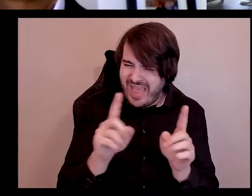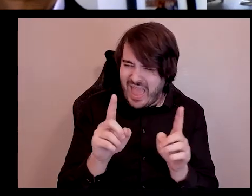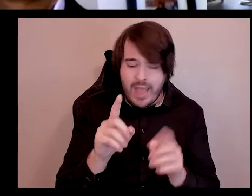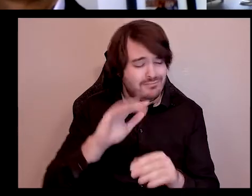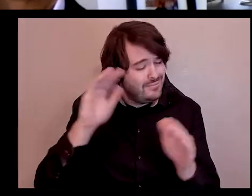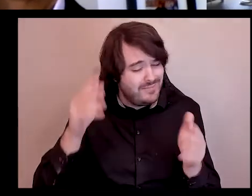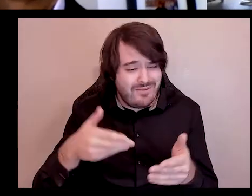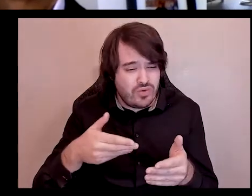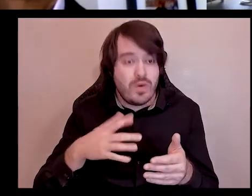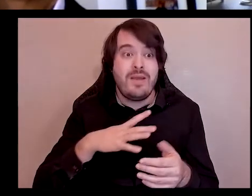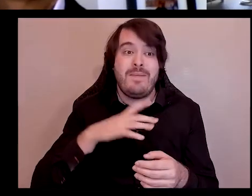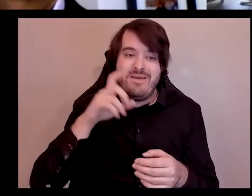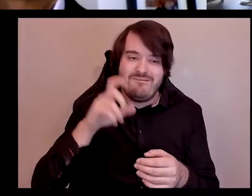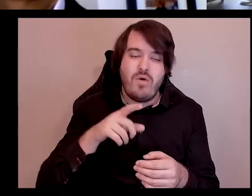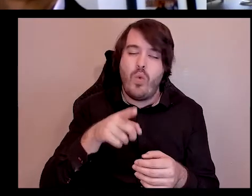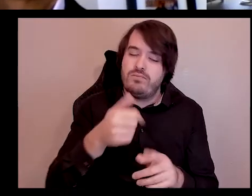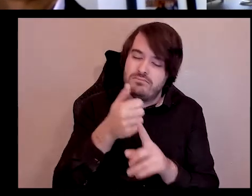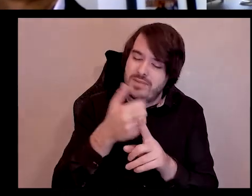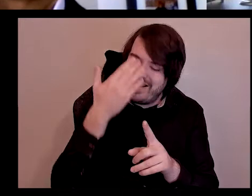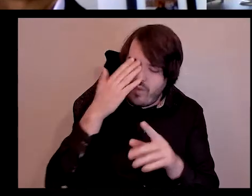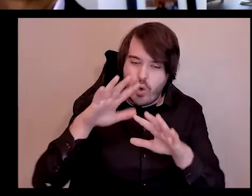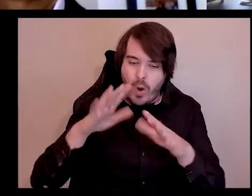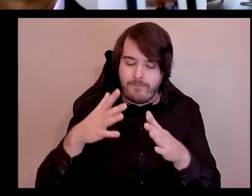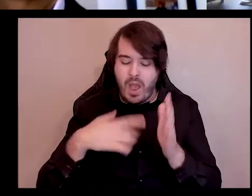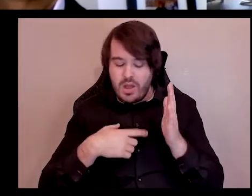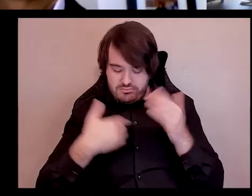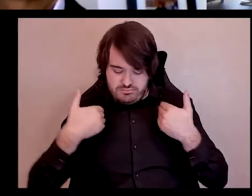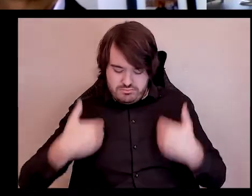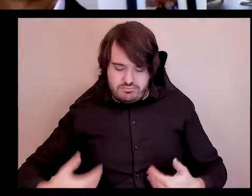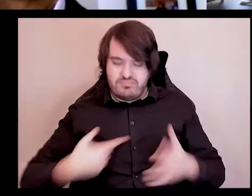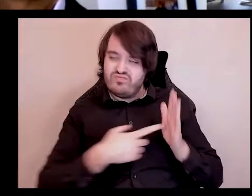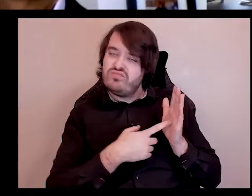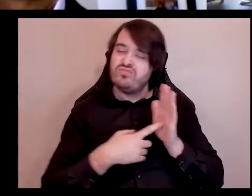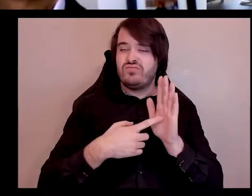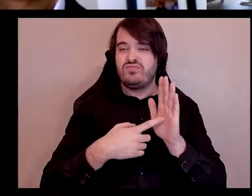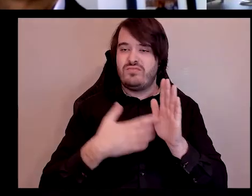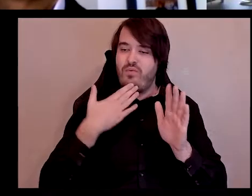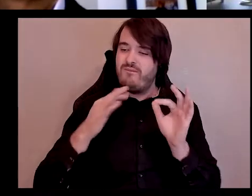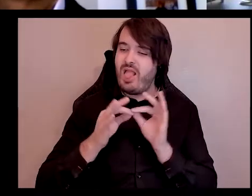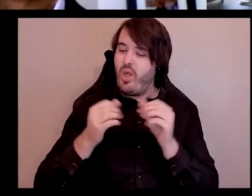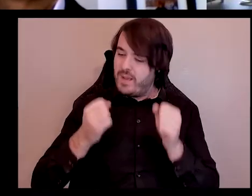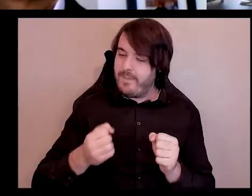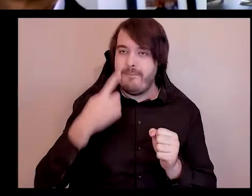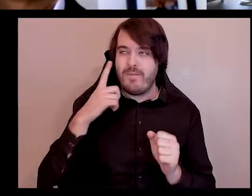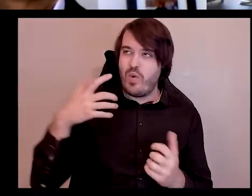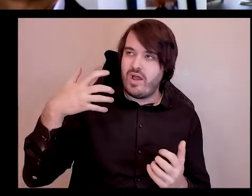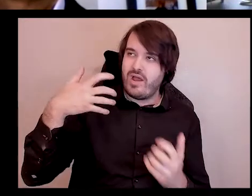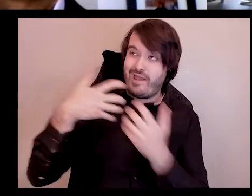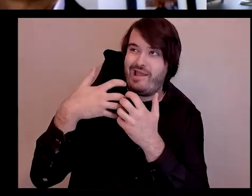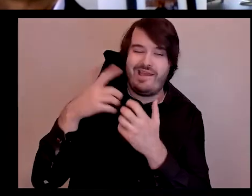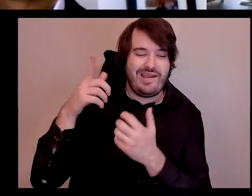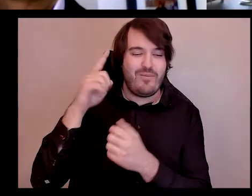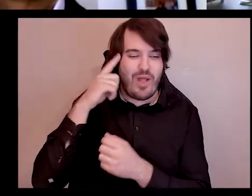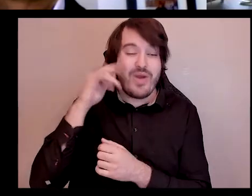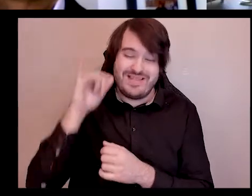bassins. Alors, issus de la diversité, bienvenue. Un peu plus âgés, avec un peu plus d'expérience, des compétences différentes,